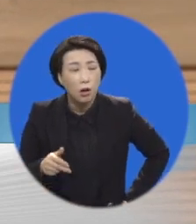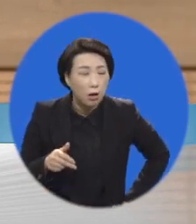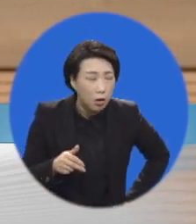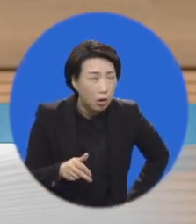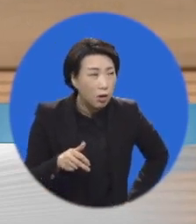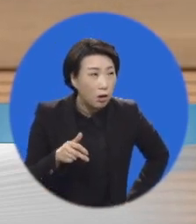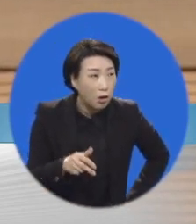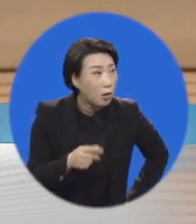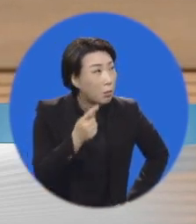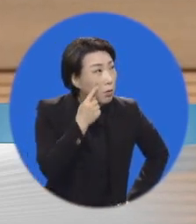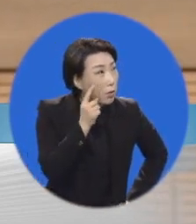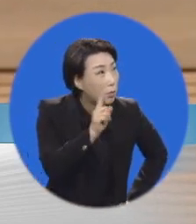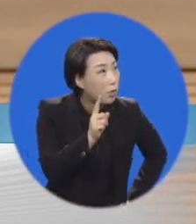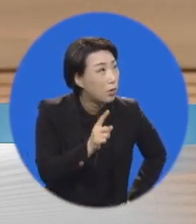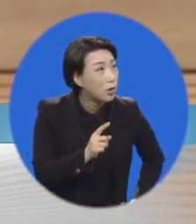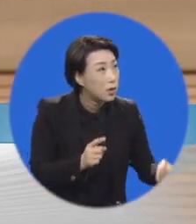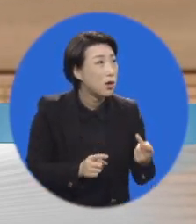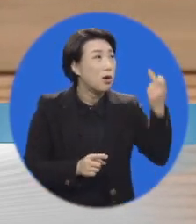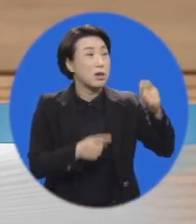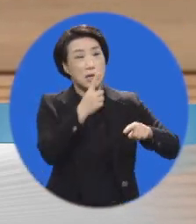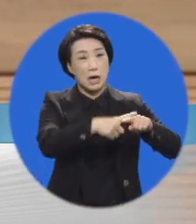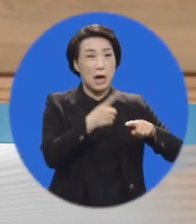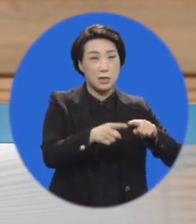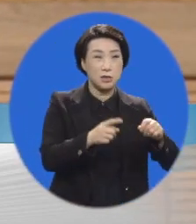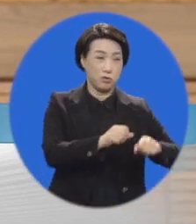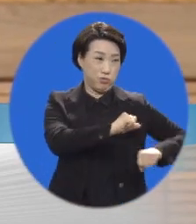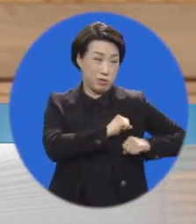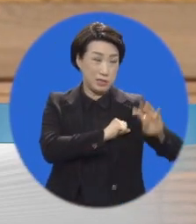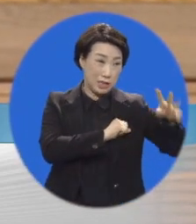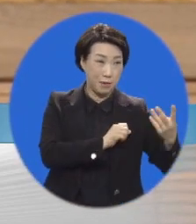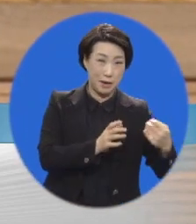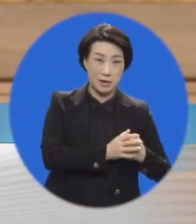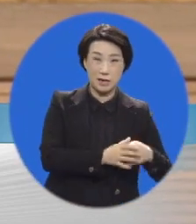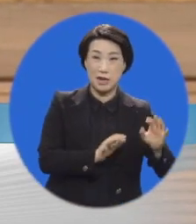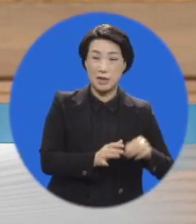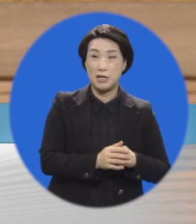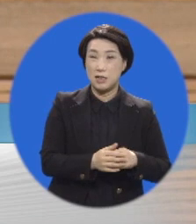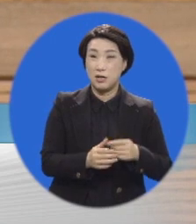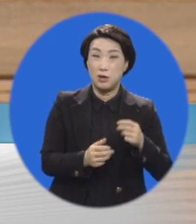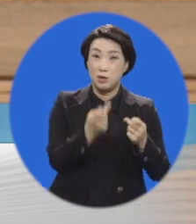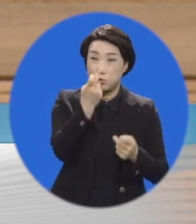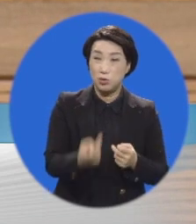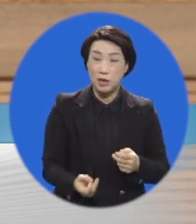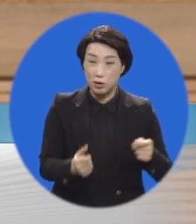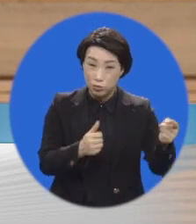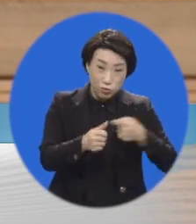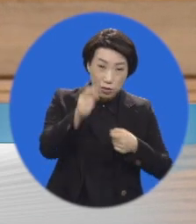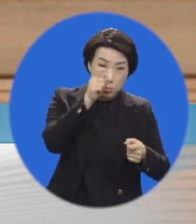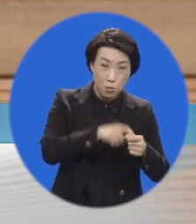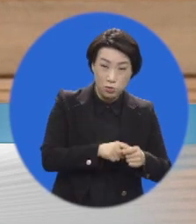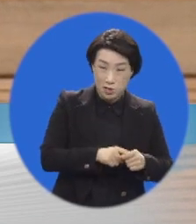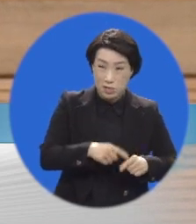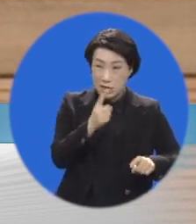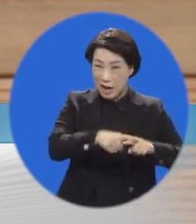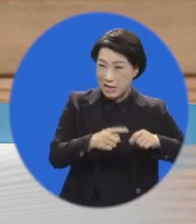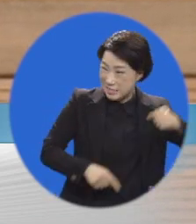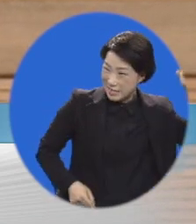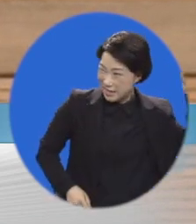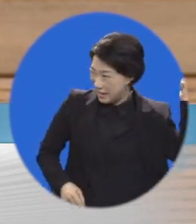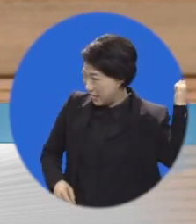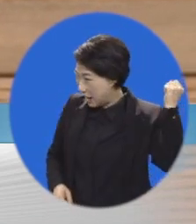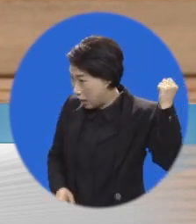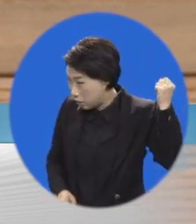군사를 400명을 이끌고 막 자기 아우를 죽이기 위해서 칼날이 번뜩이고 오는데 형이 가만히 쳐다보더니